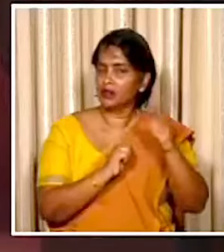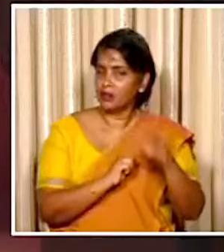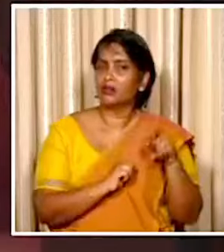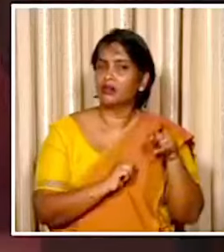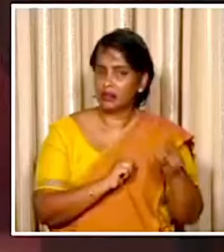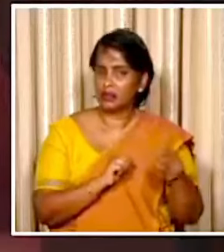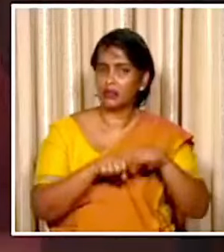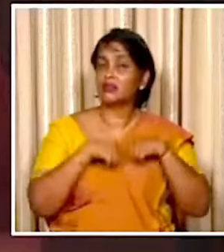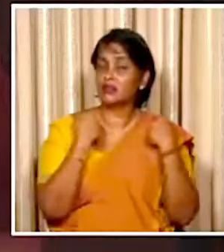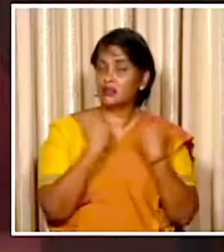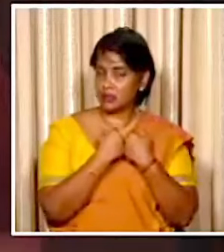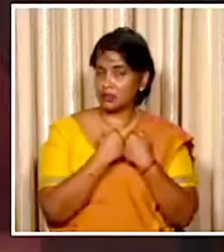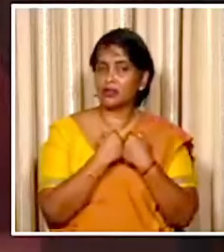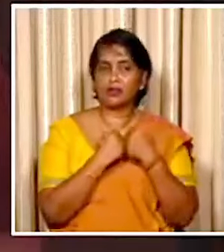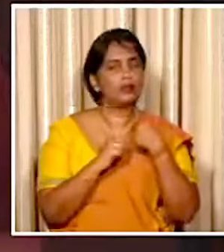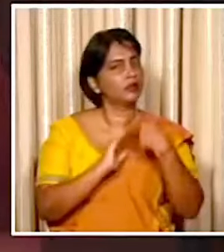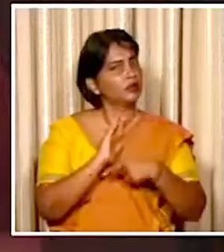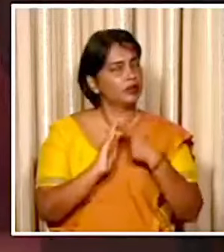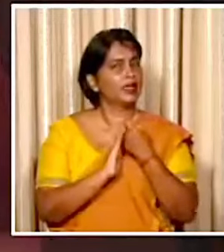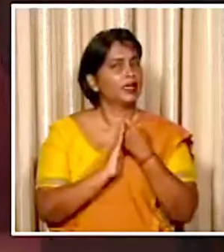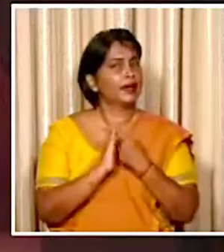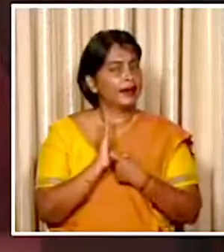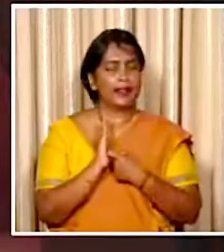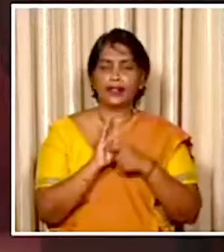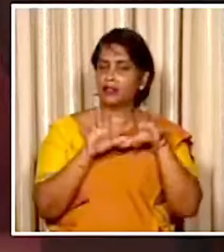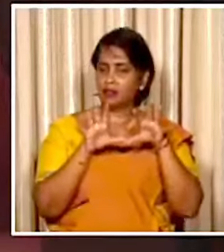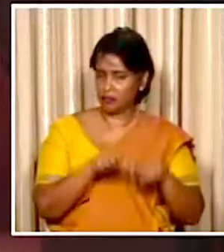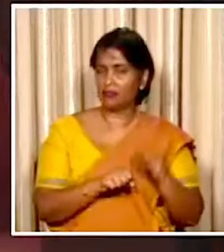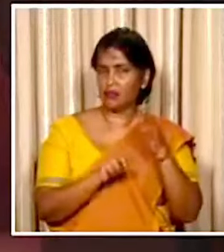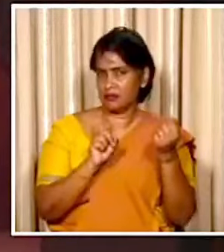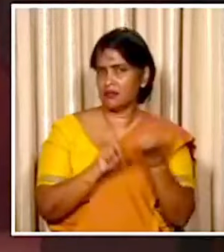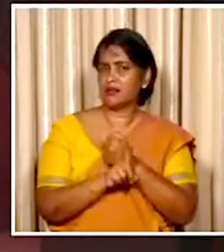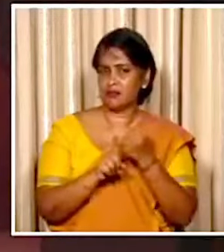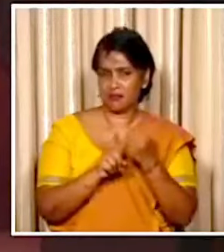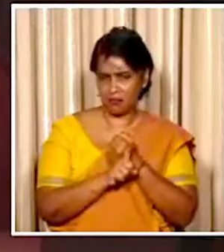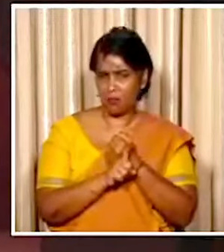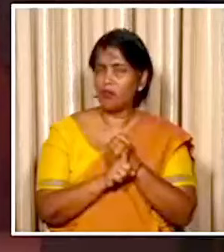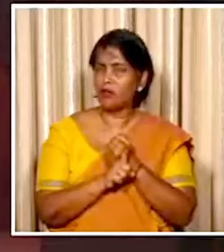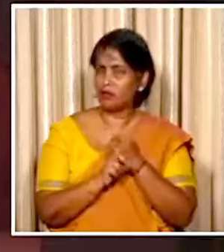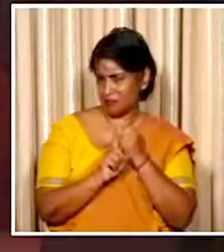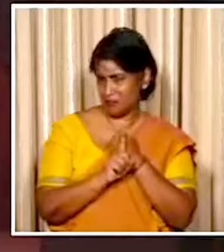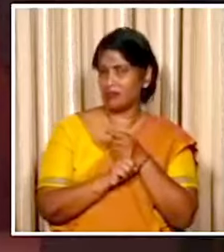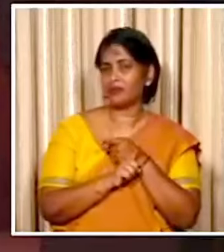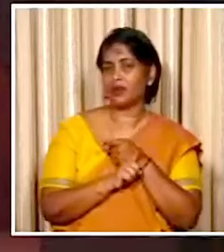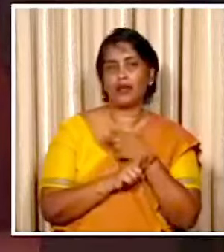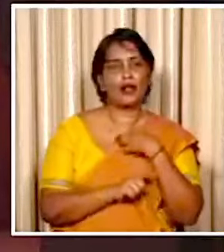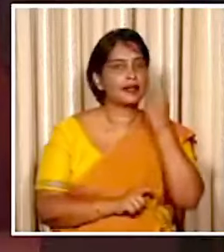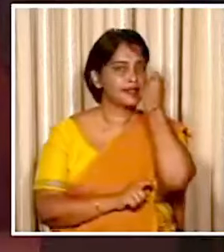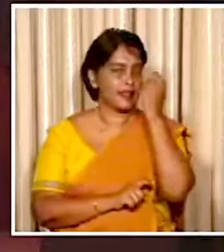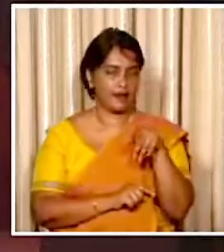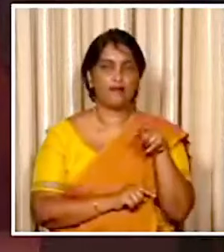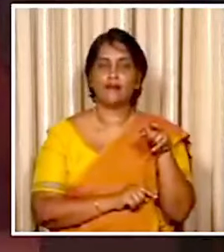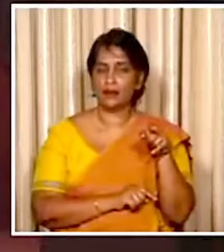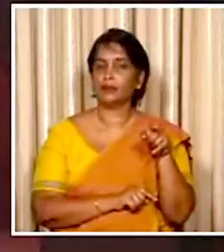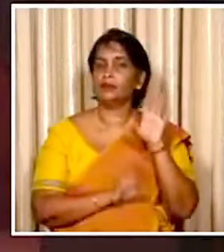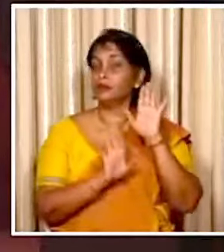ඒ සමාගම් මේ රටේ නීතියේ ආධිපත්‍යයට යම්කිසි බලපෑමක් කරනවා දෝ කියන සැකයක් ඇති වෙනවා.